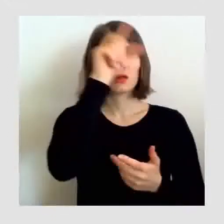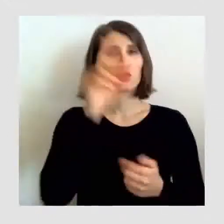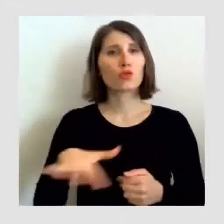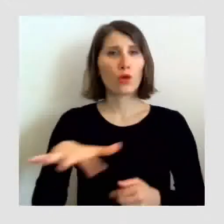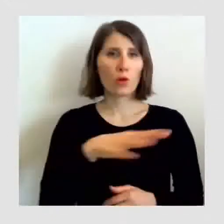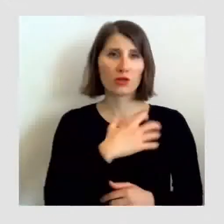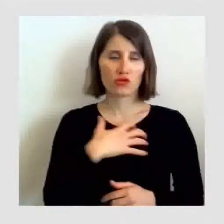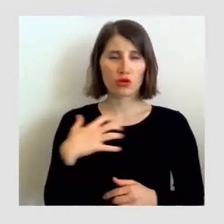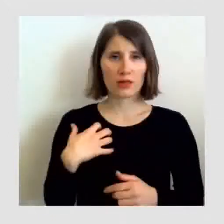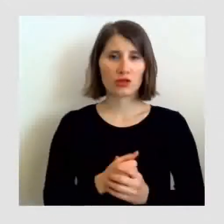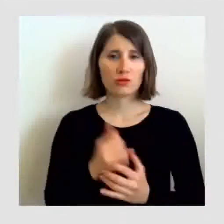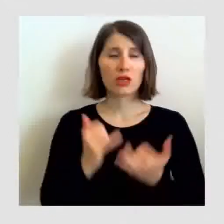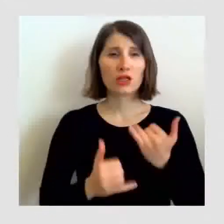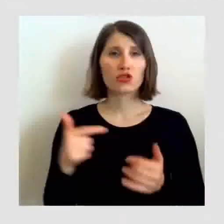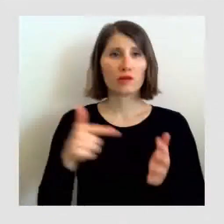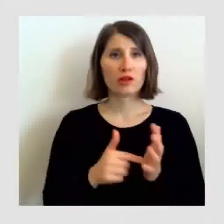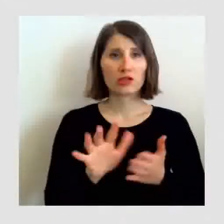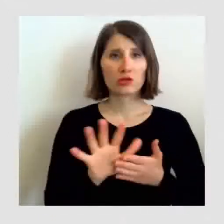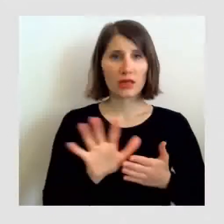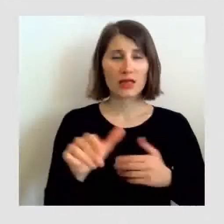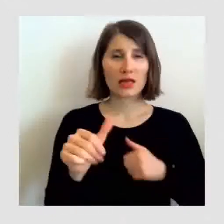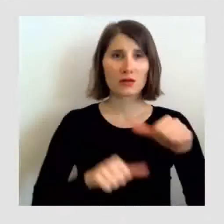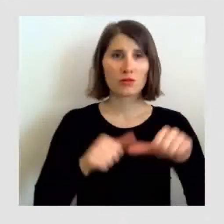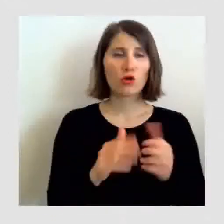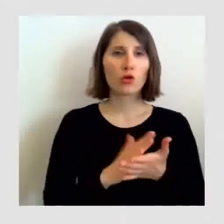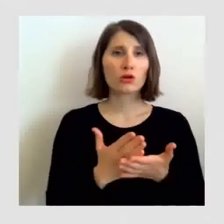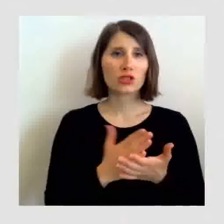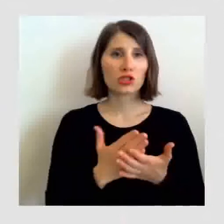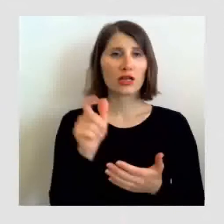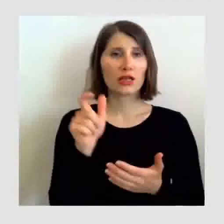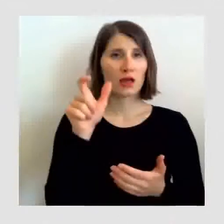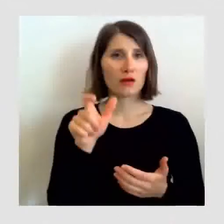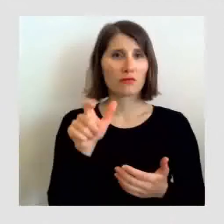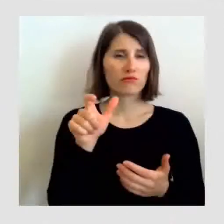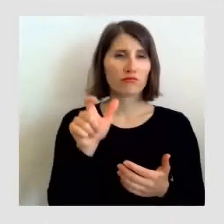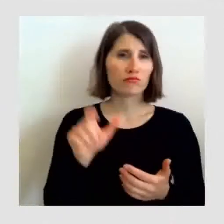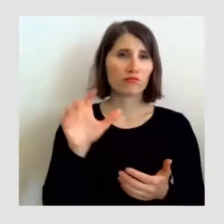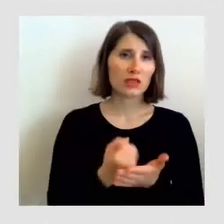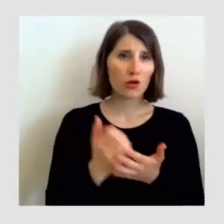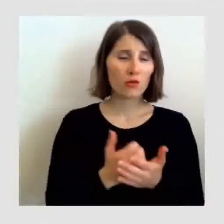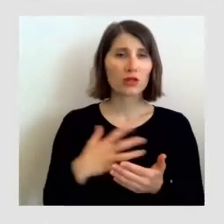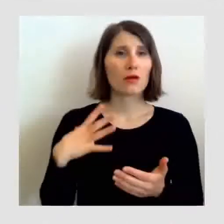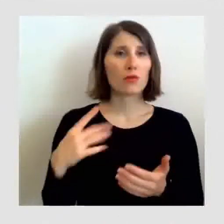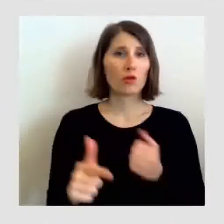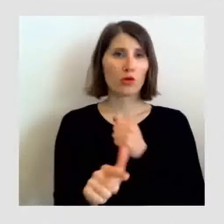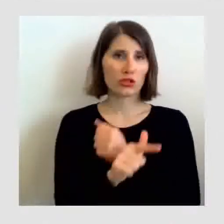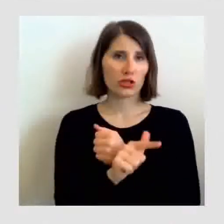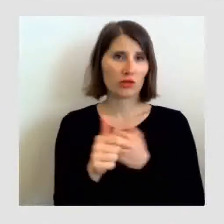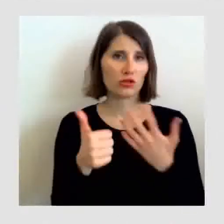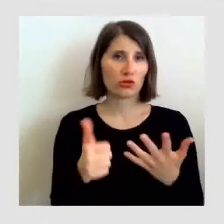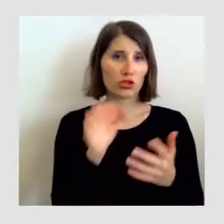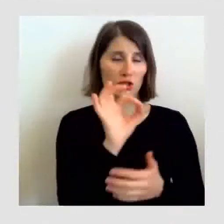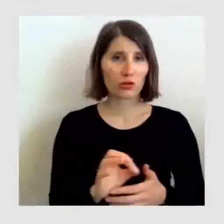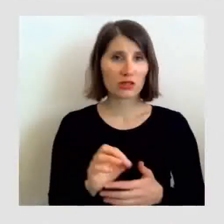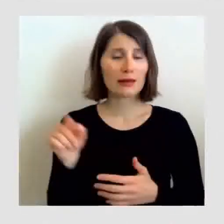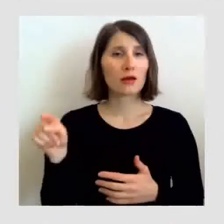społeczno-gospodarczymi. Jeżeli w 2015 roku średnia unijna PKB na mieszkańca w województwie dolnośląskim wynosiła 76% średniej unijnej, to w